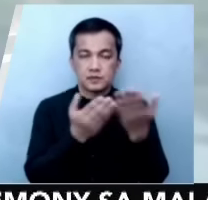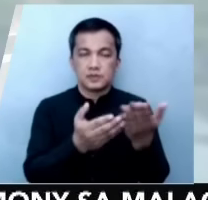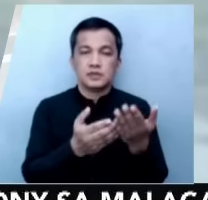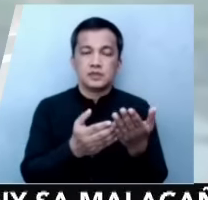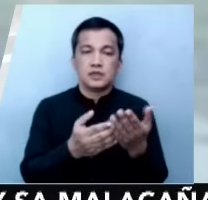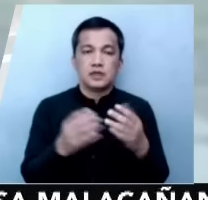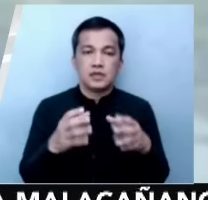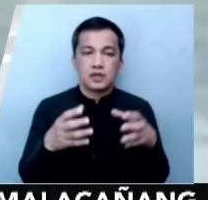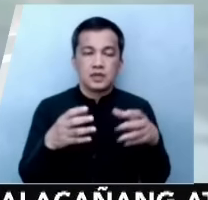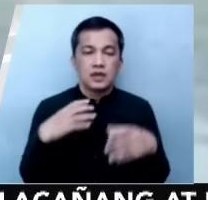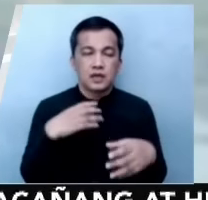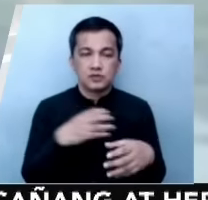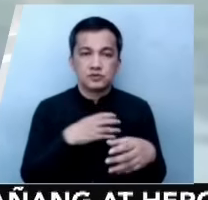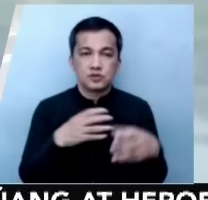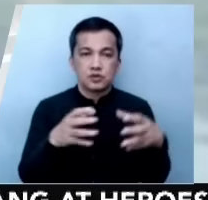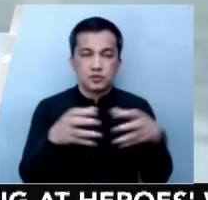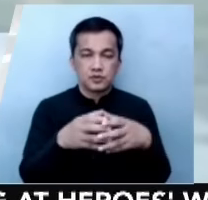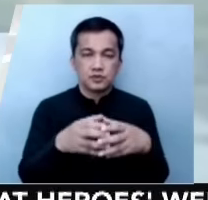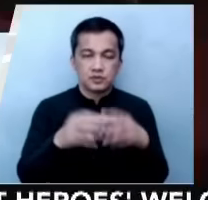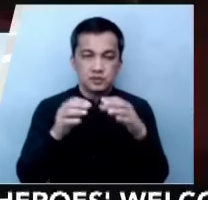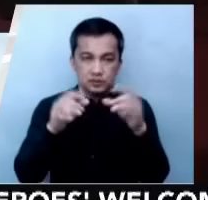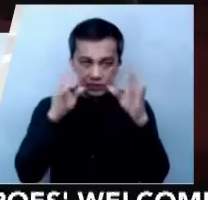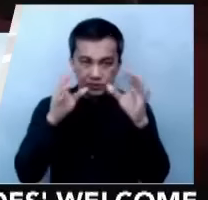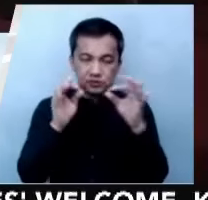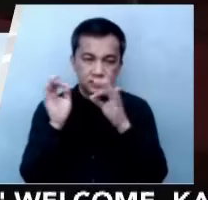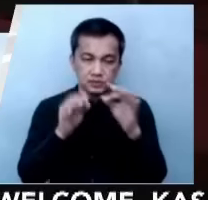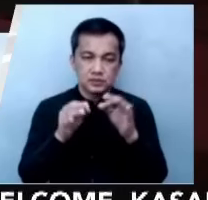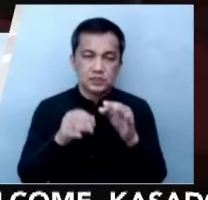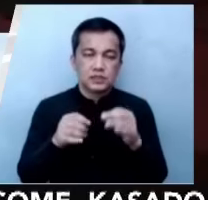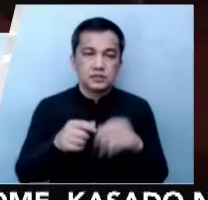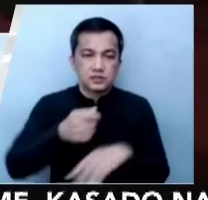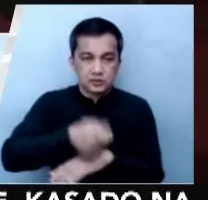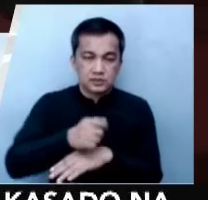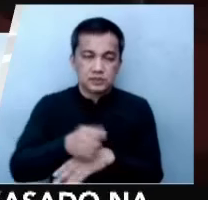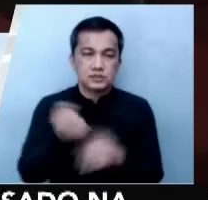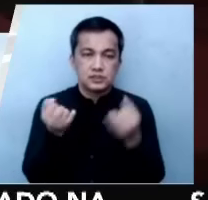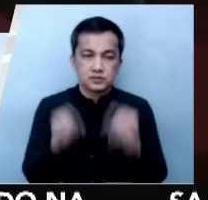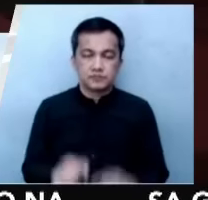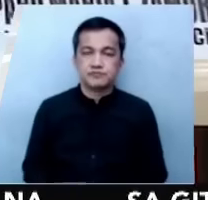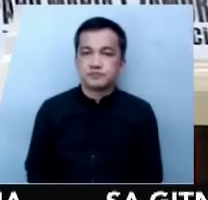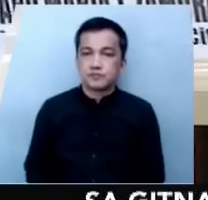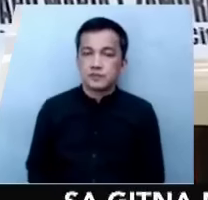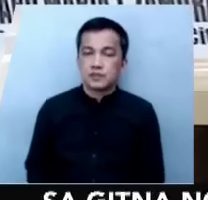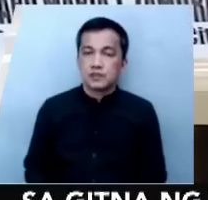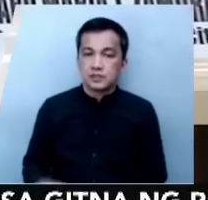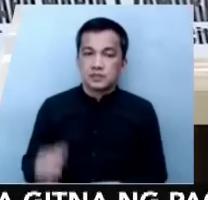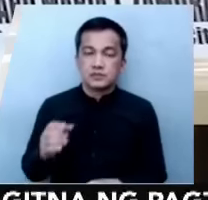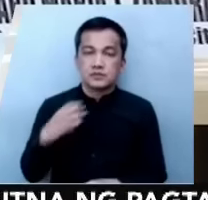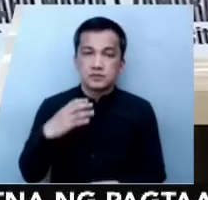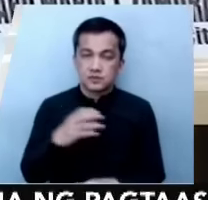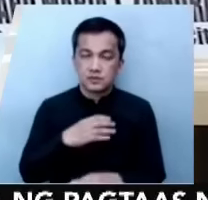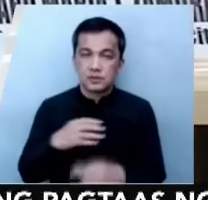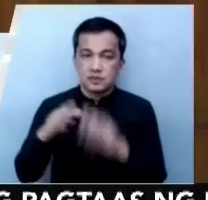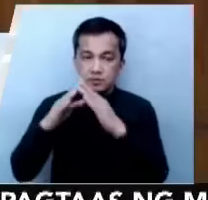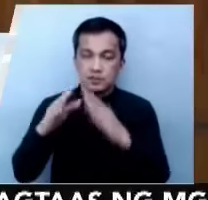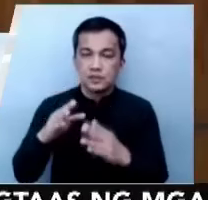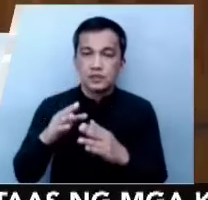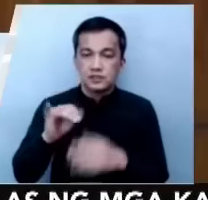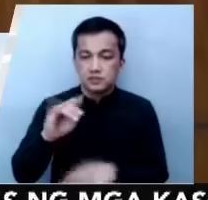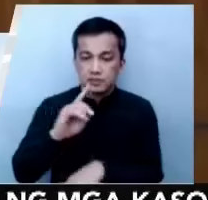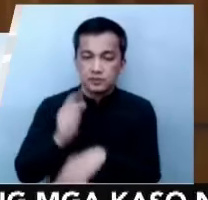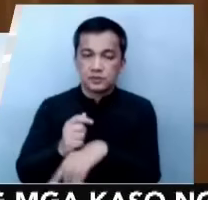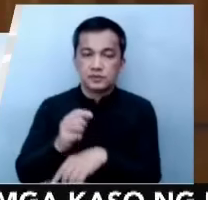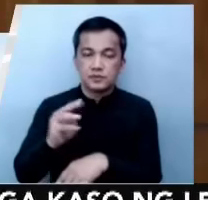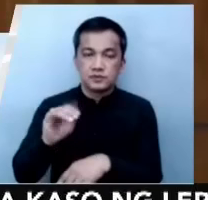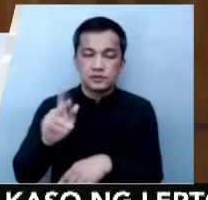Dangerous Drugs na siyang didinig sa issue. Sabi naman ni House Deputy Majority Leader Margarita Nograles, it will